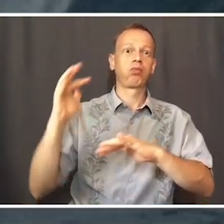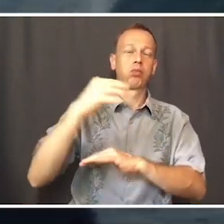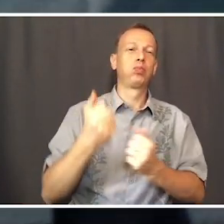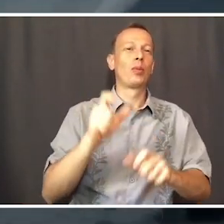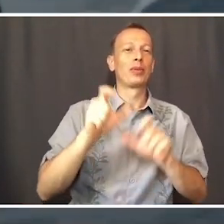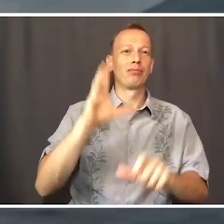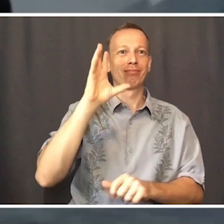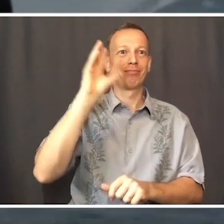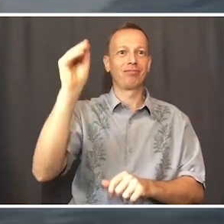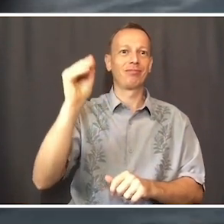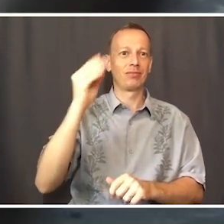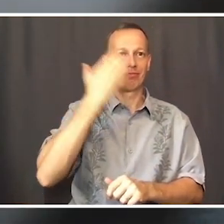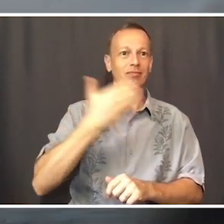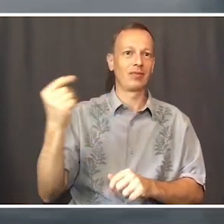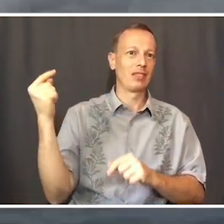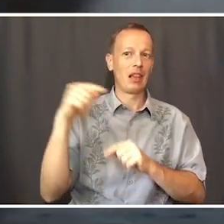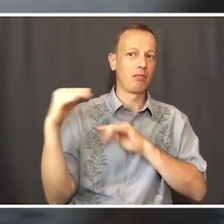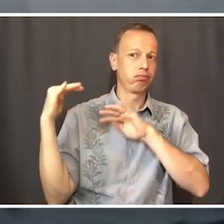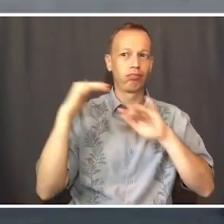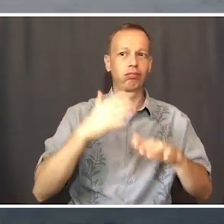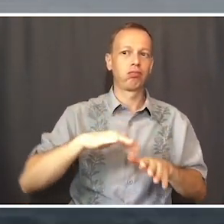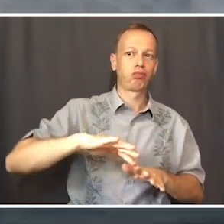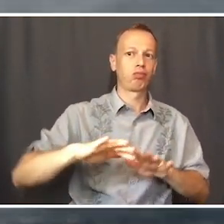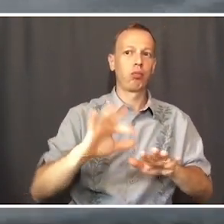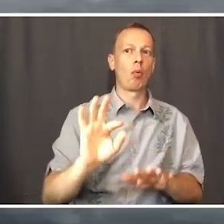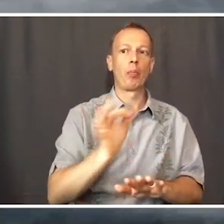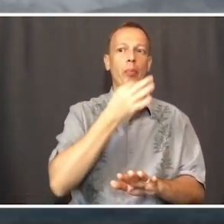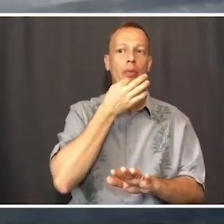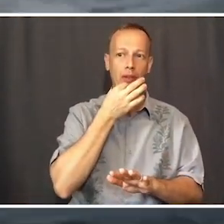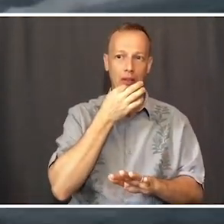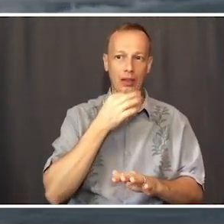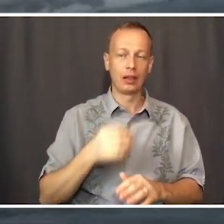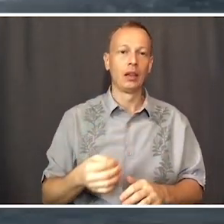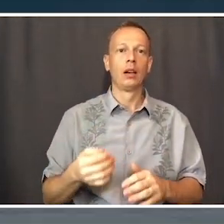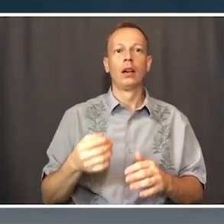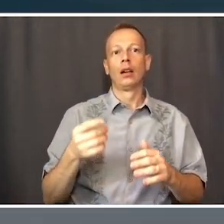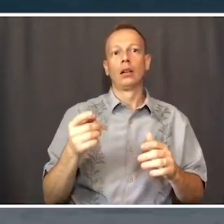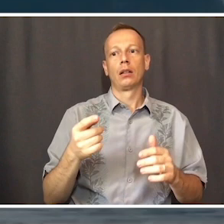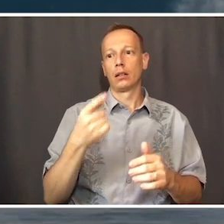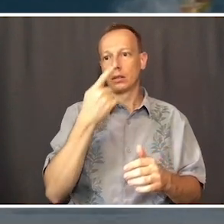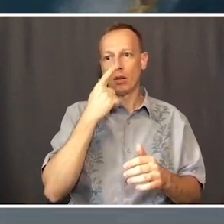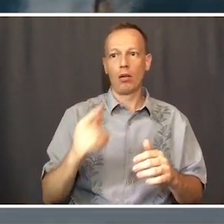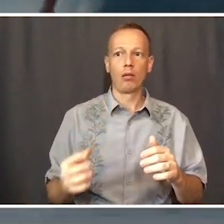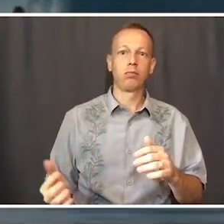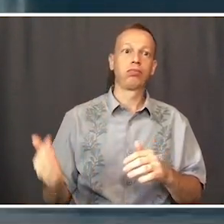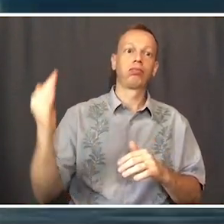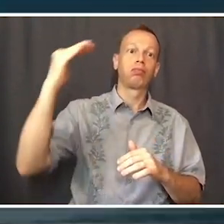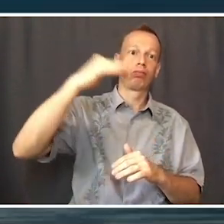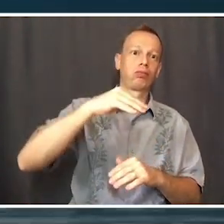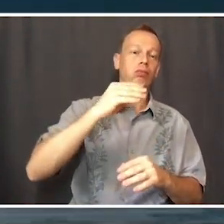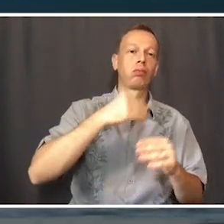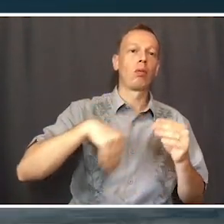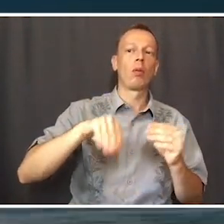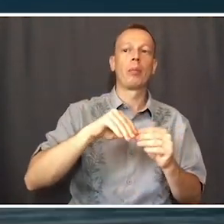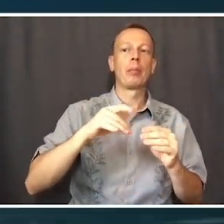Flores, Kaoulivas, Kevin Bourrez et bien d'autres repoussent encore les limites à la rame, même si les conditions